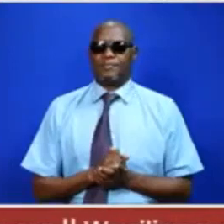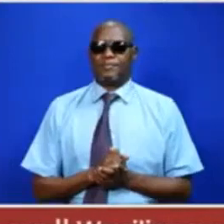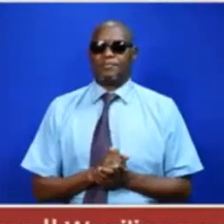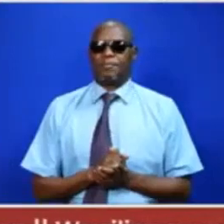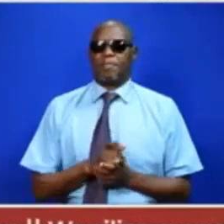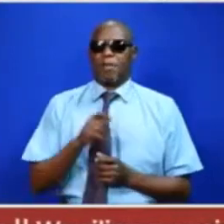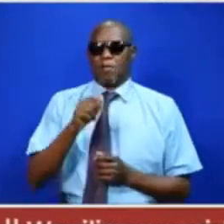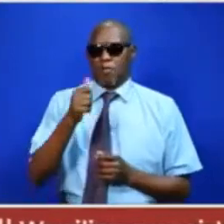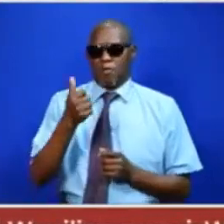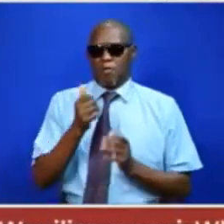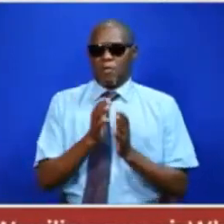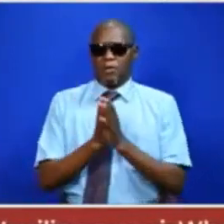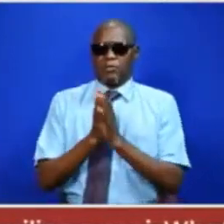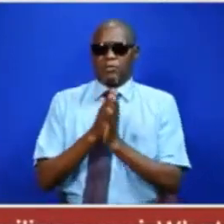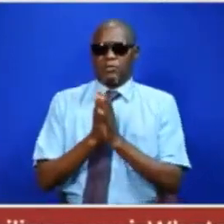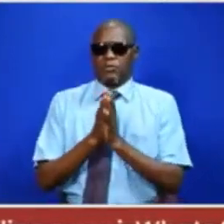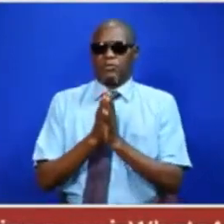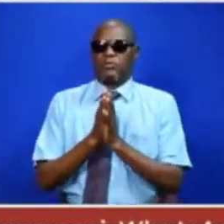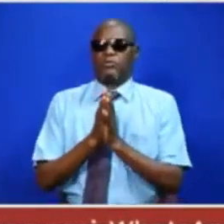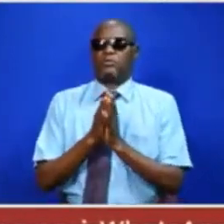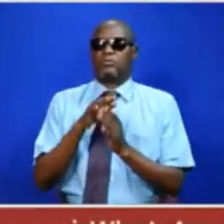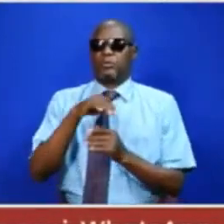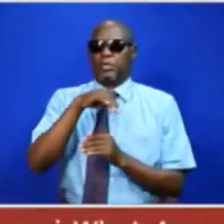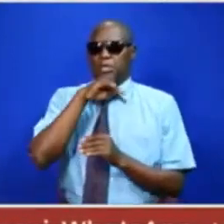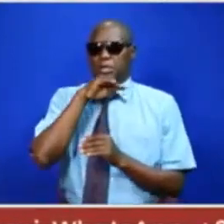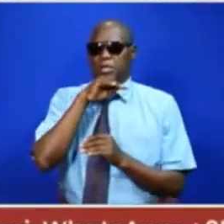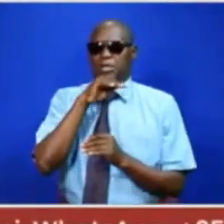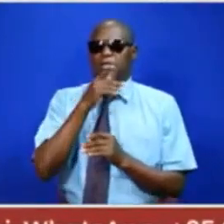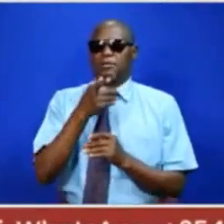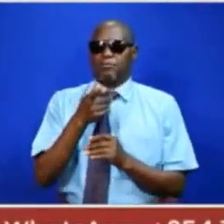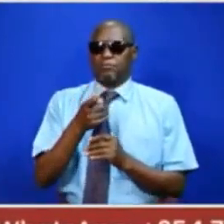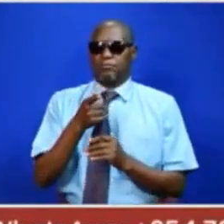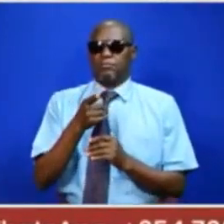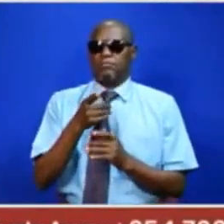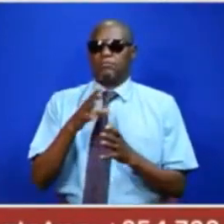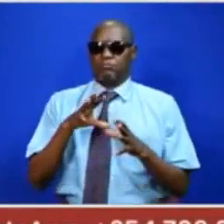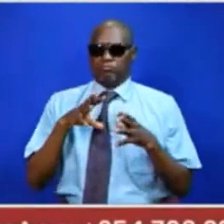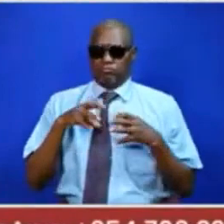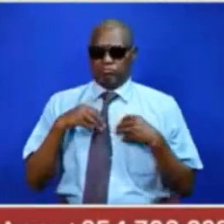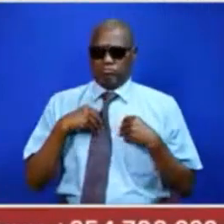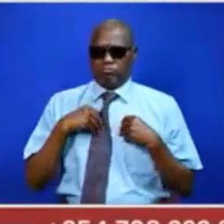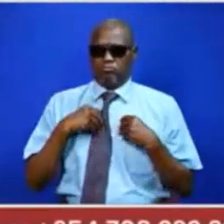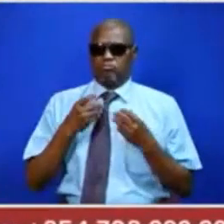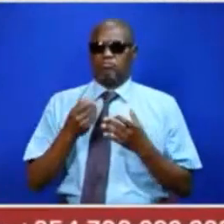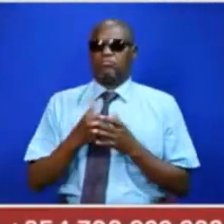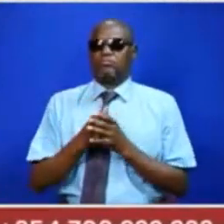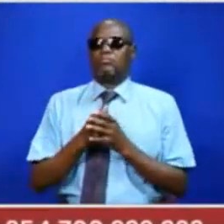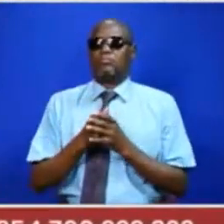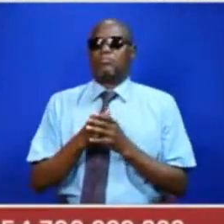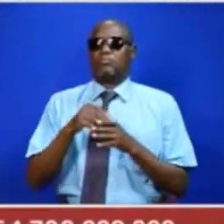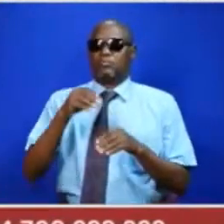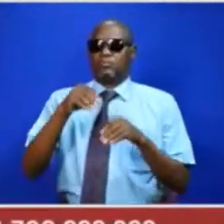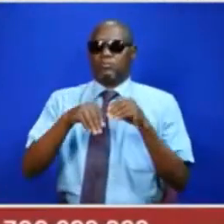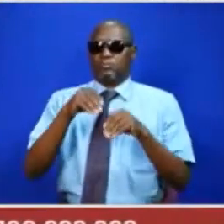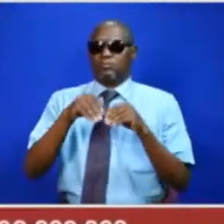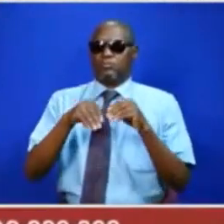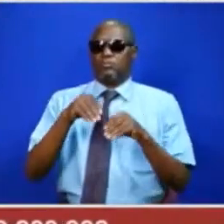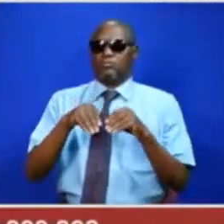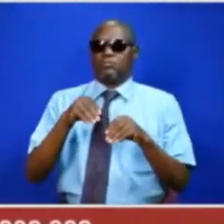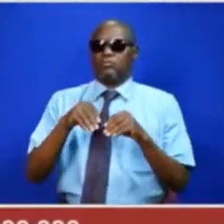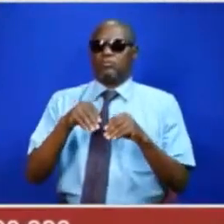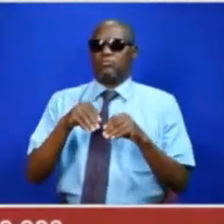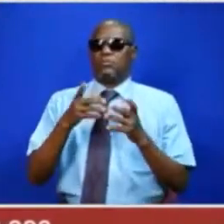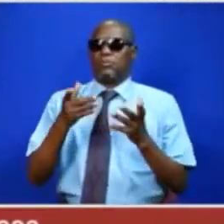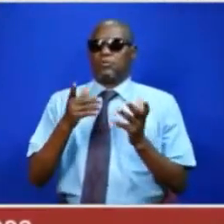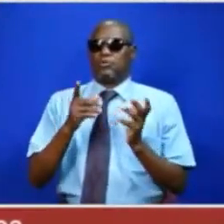Kwingineko mtazamaji, kiongozi wa upinzani Raila Odinga ameukubali uteuzi wa wadhifa wa mwenyekiti wa tume ya Umoja wa Afrika, huku akilenga